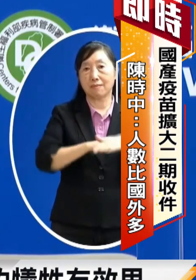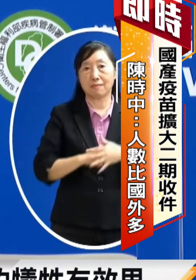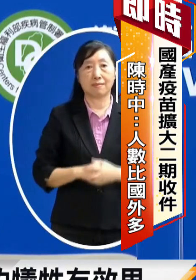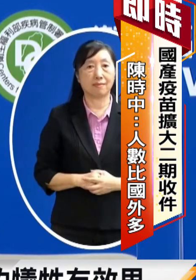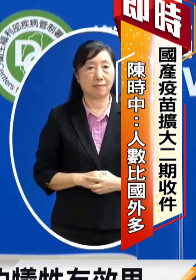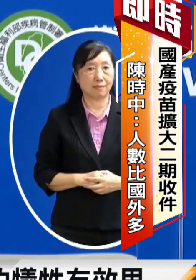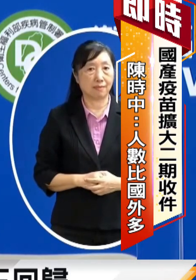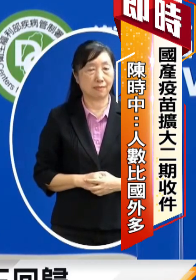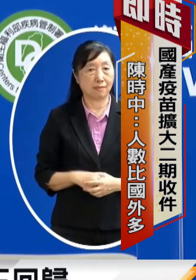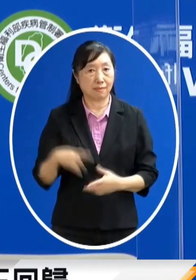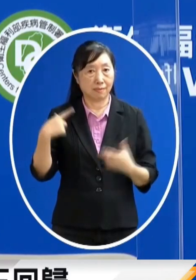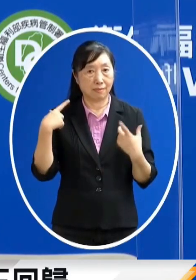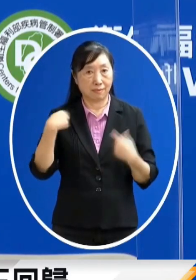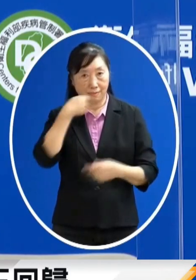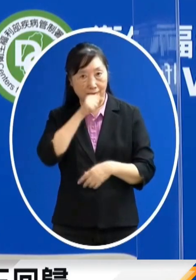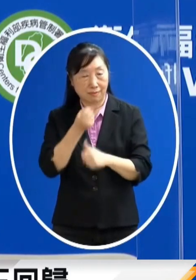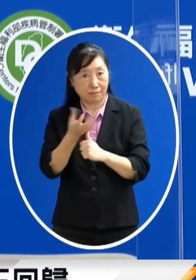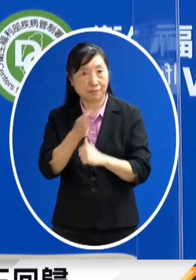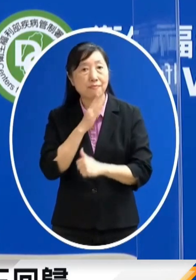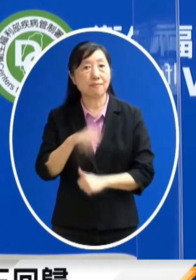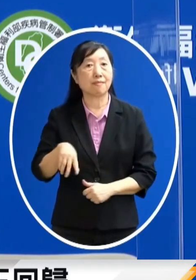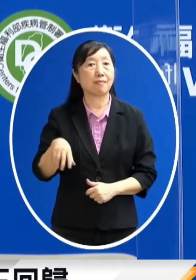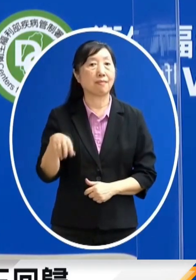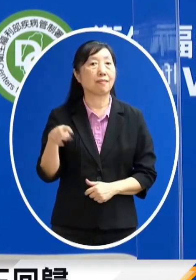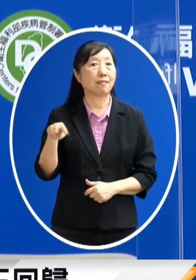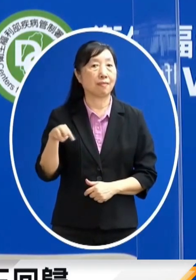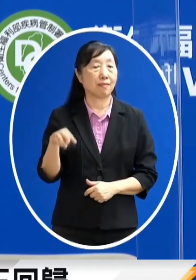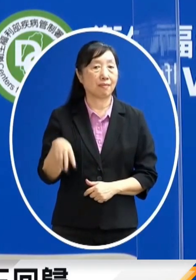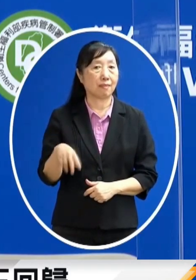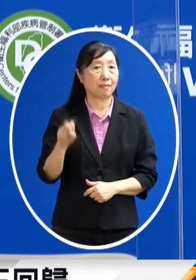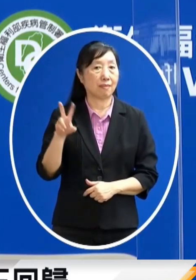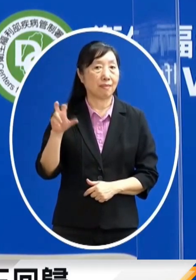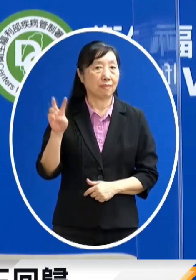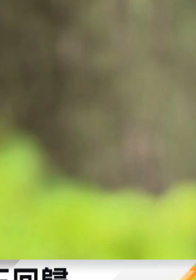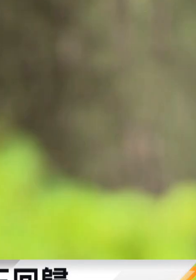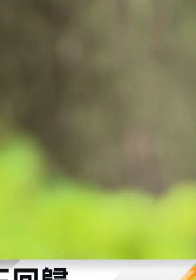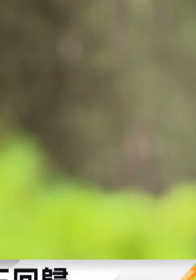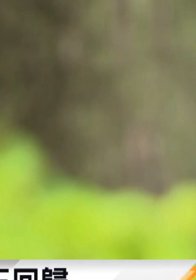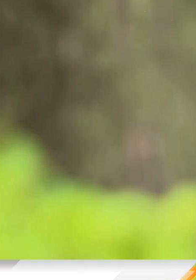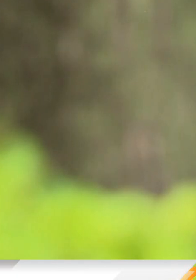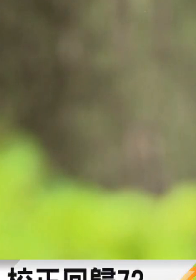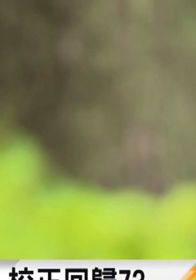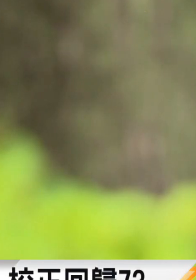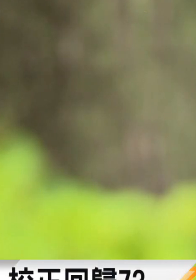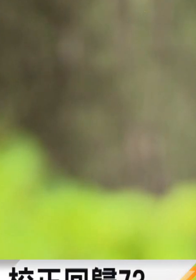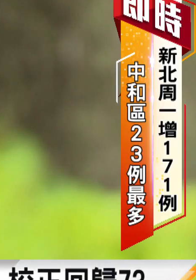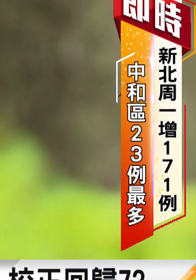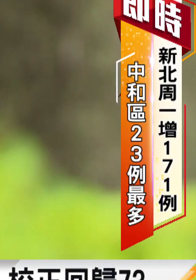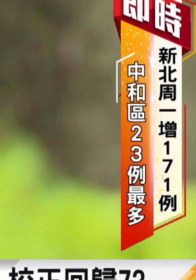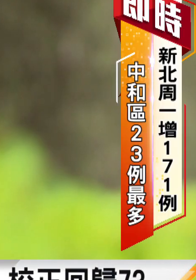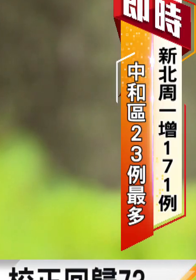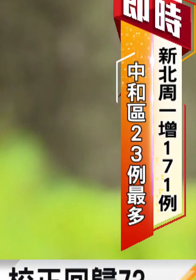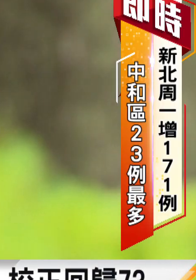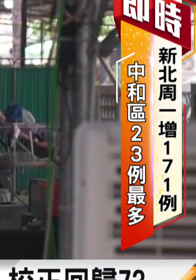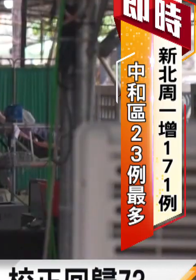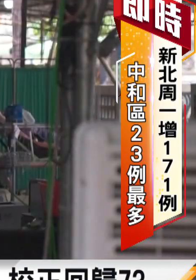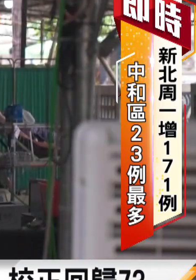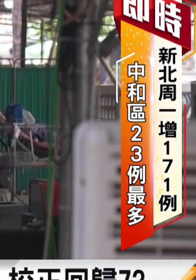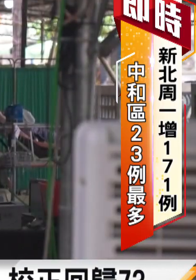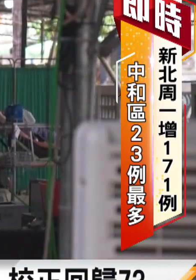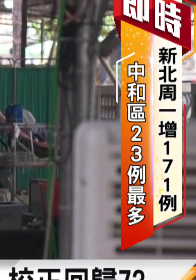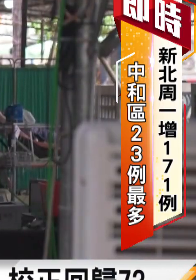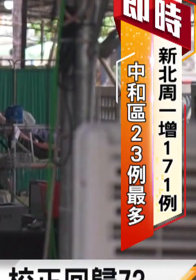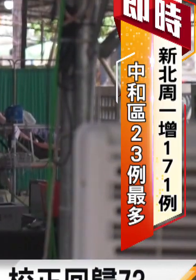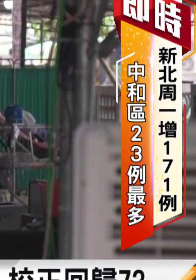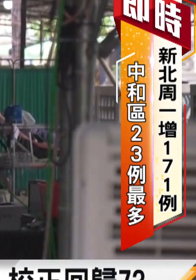我们在本土有274例，73例校正回归。 连续两天本土病例都下降到300例以下，